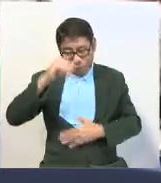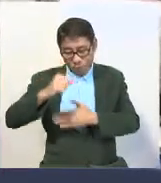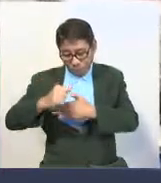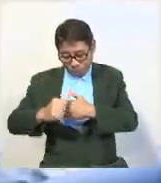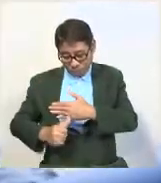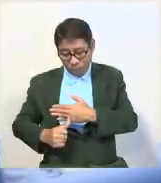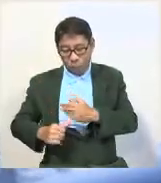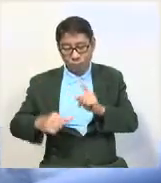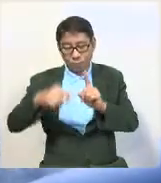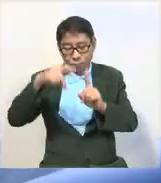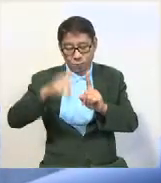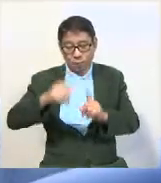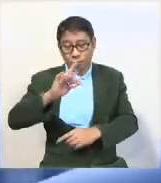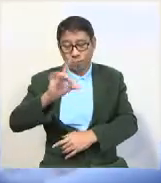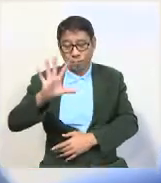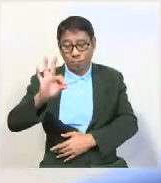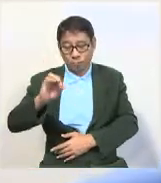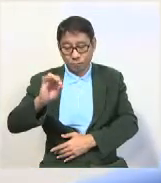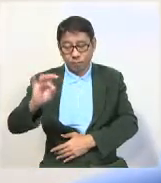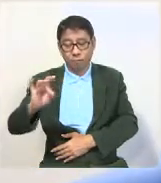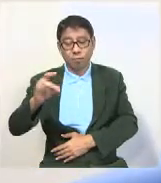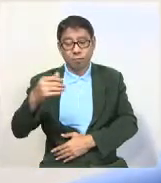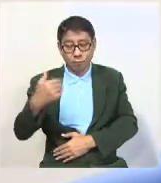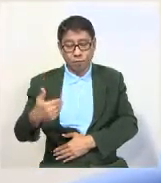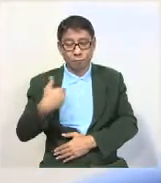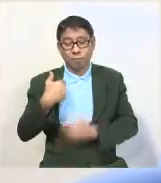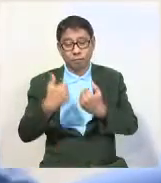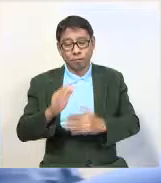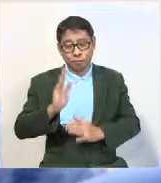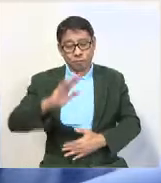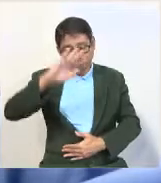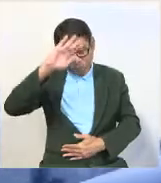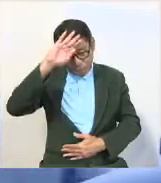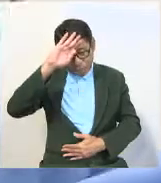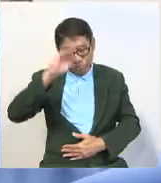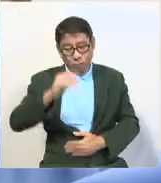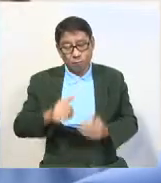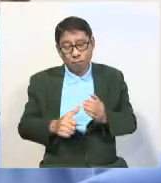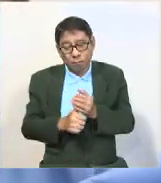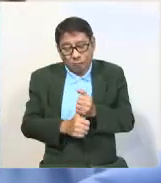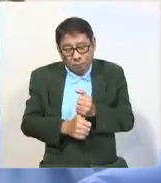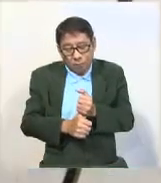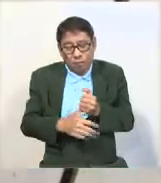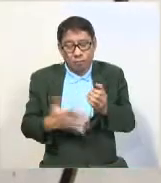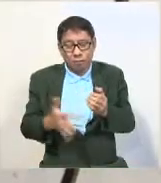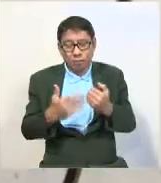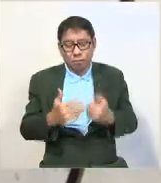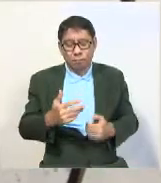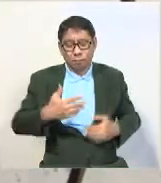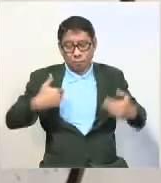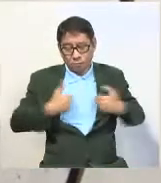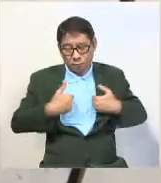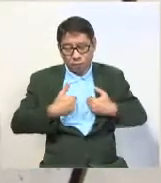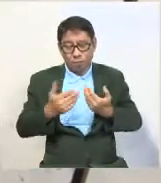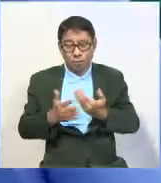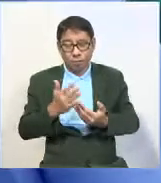บก้อนนิ้ว 1,898 เม็ดนี้นะคะหลังจากผู้ป่วยมีอาการท้องอืดเหนื่อยง่ายและอันตราซาวพ